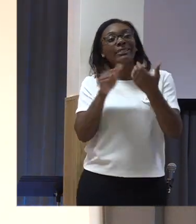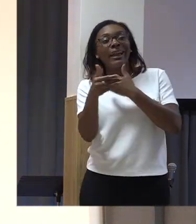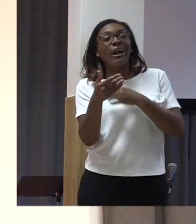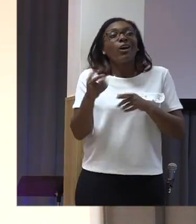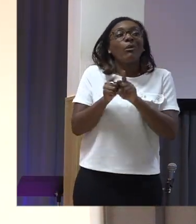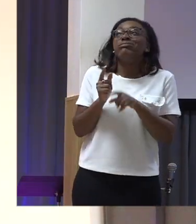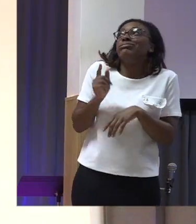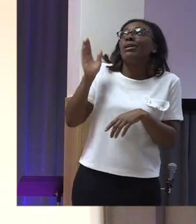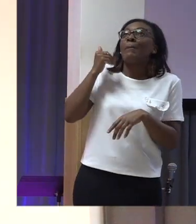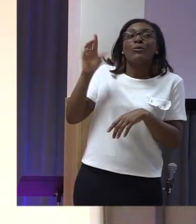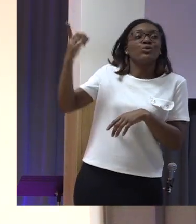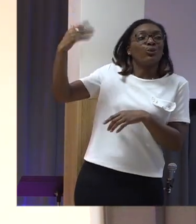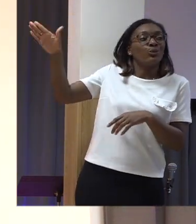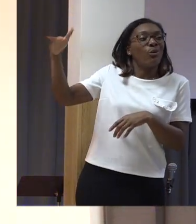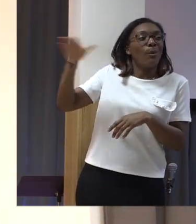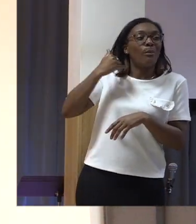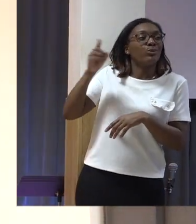Israël, avant cette demande, vivait